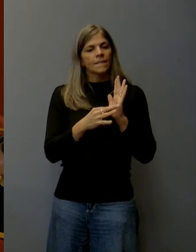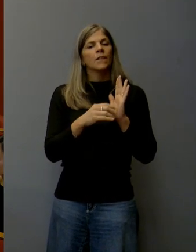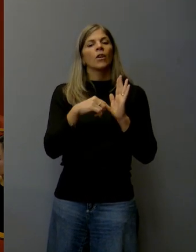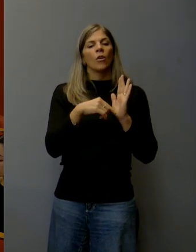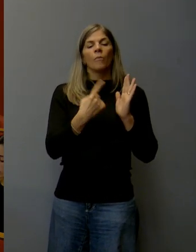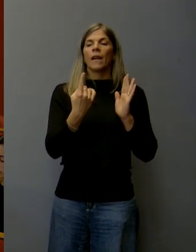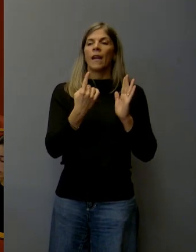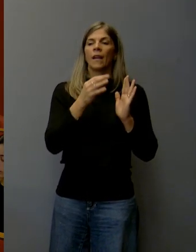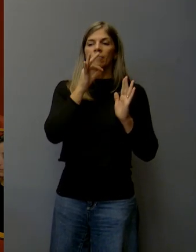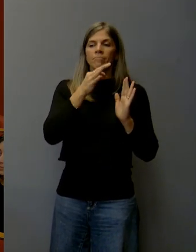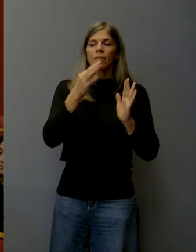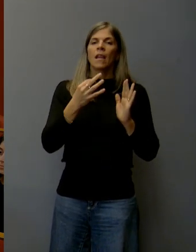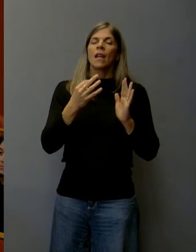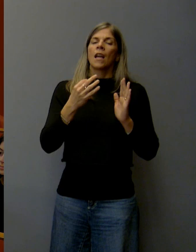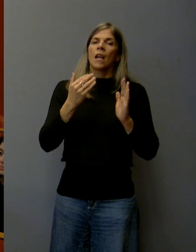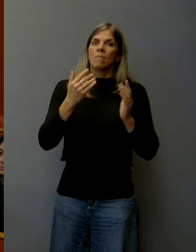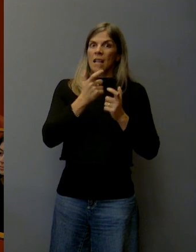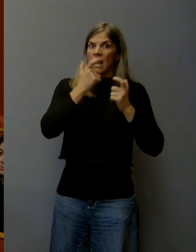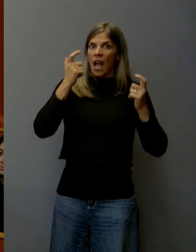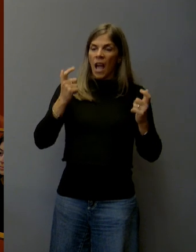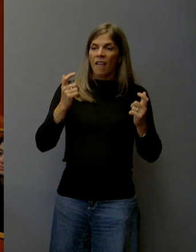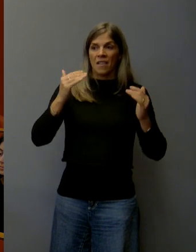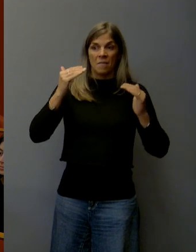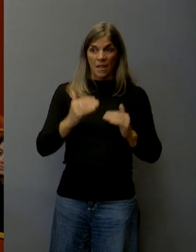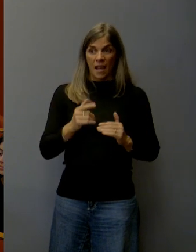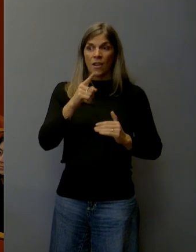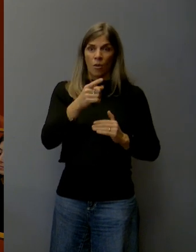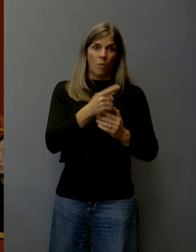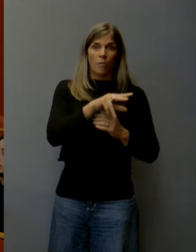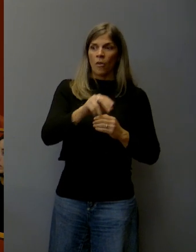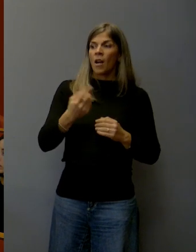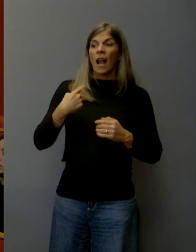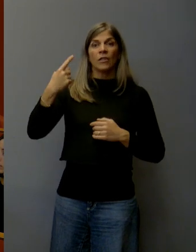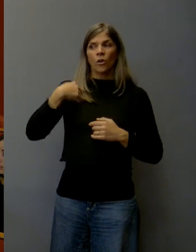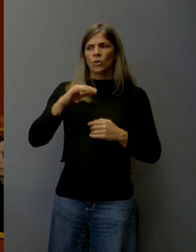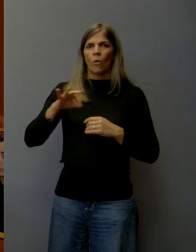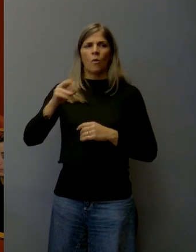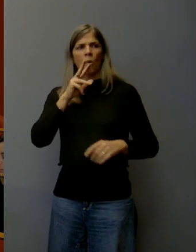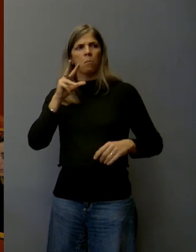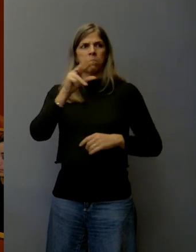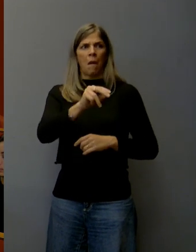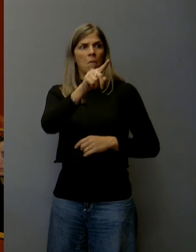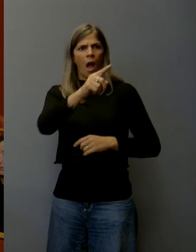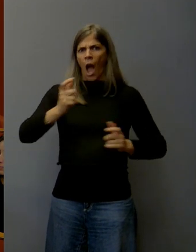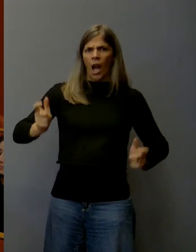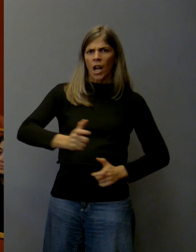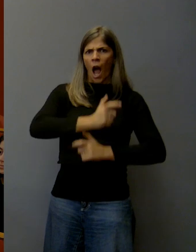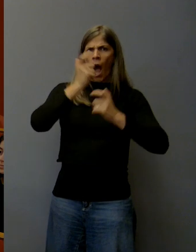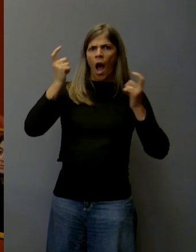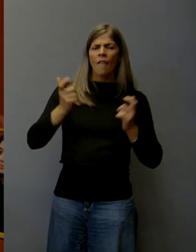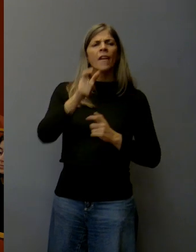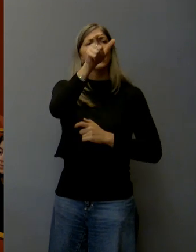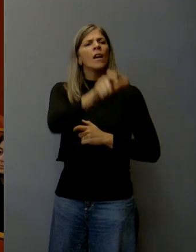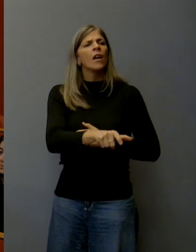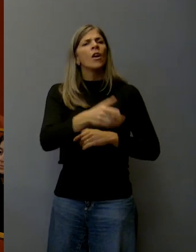o comunque più o meno molto simili a quelli fatti dal sindaco Roger scorso consiglio lei ha invitato un consigliere